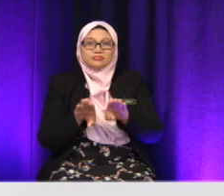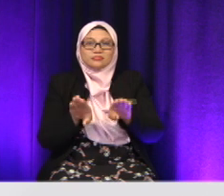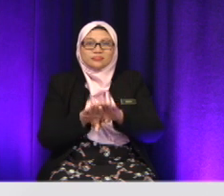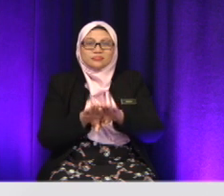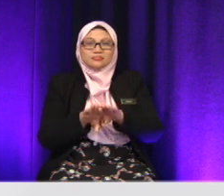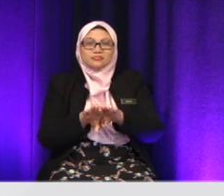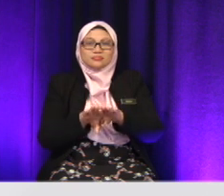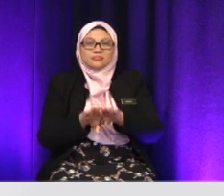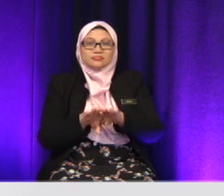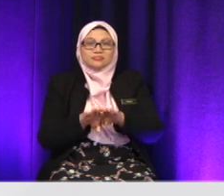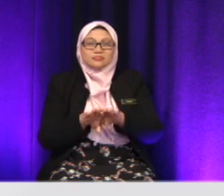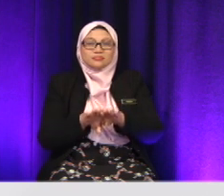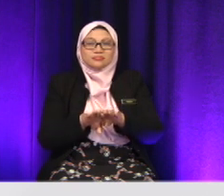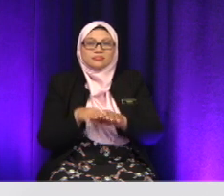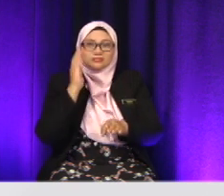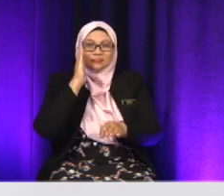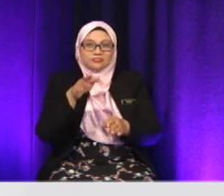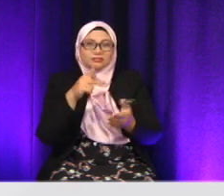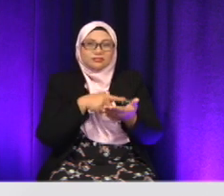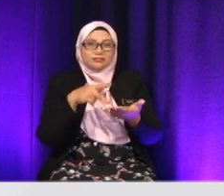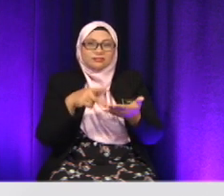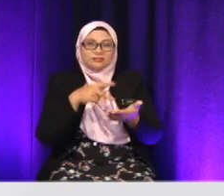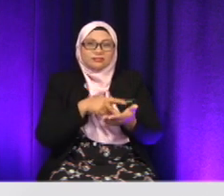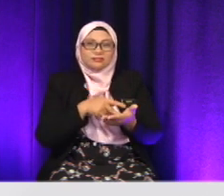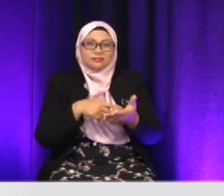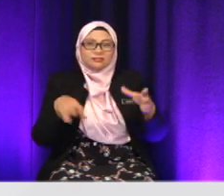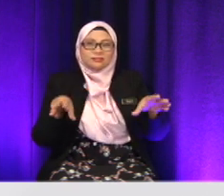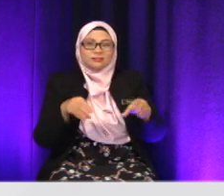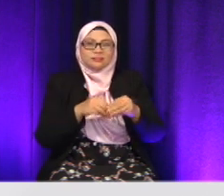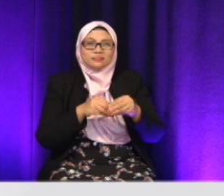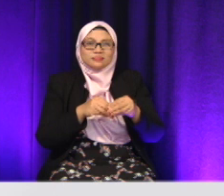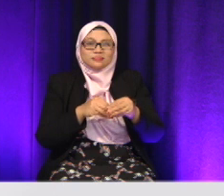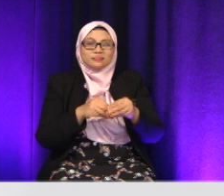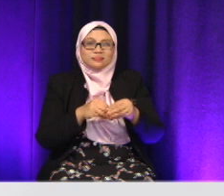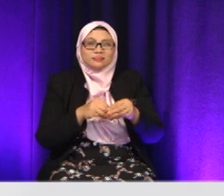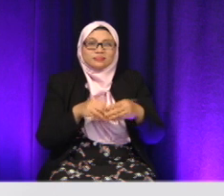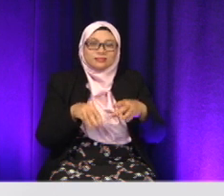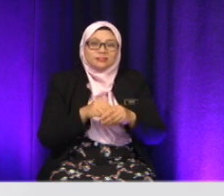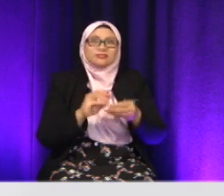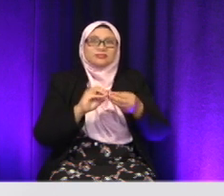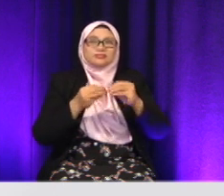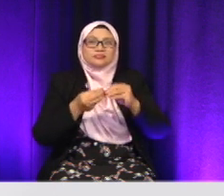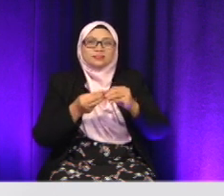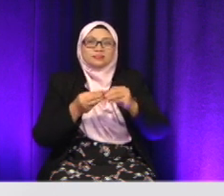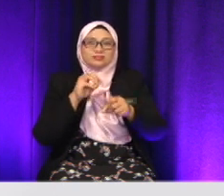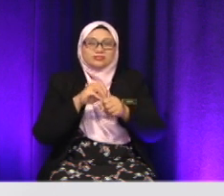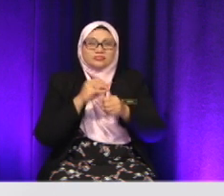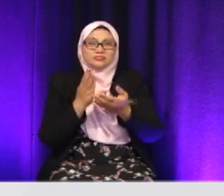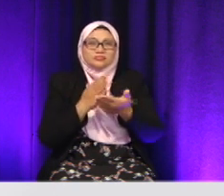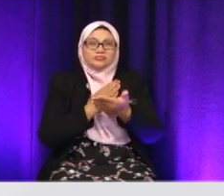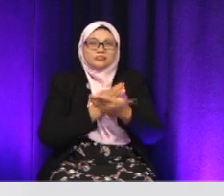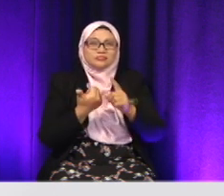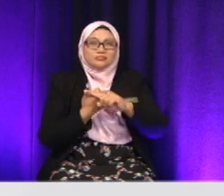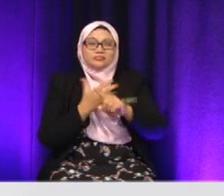dia akan menghitung hasil jumlah nombo dalam senarai pertama tersebut dan data hasil